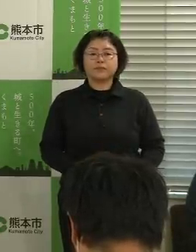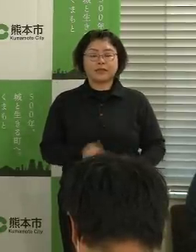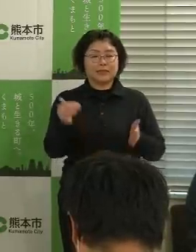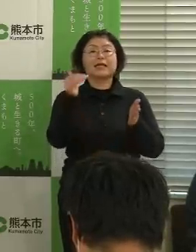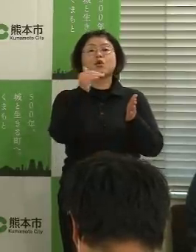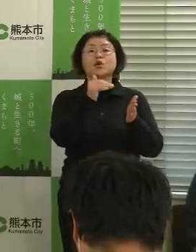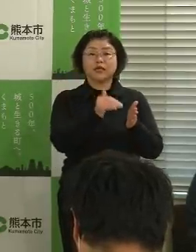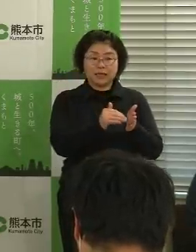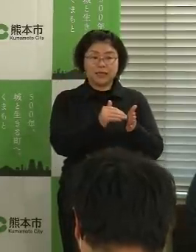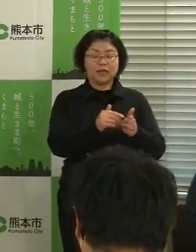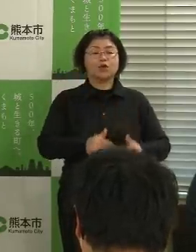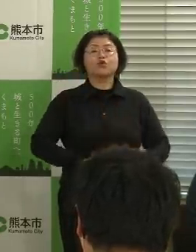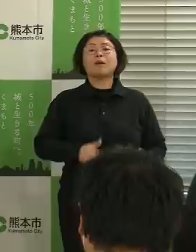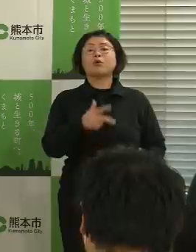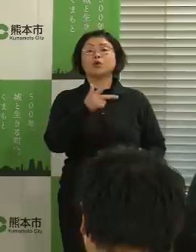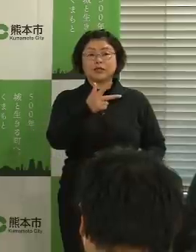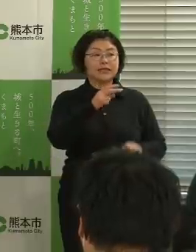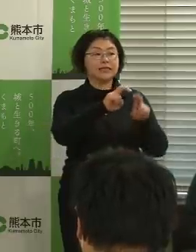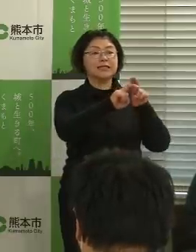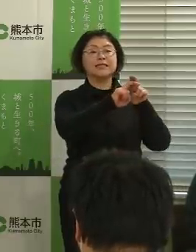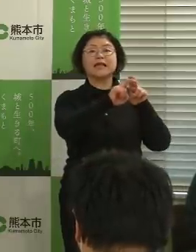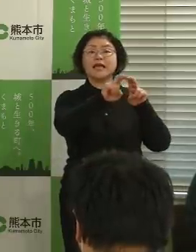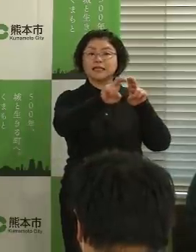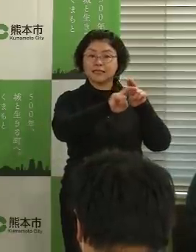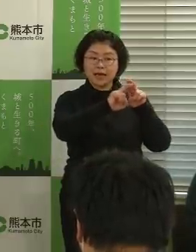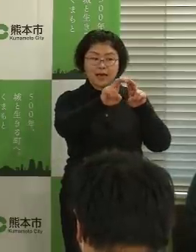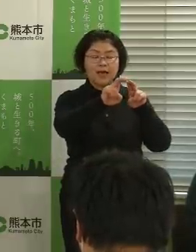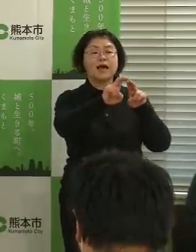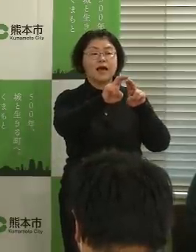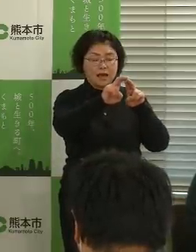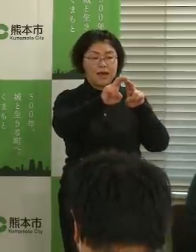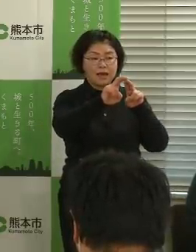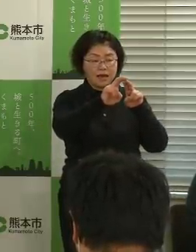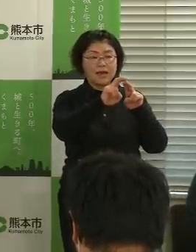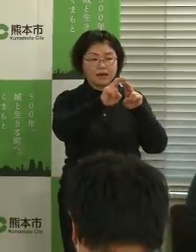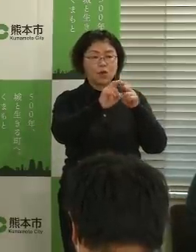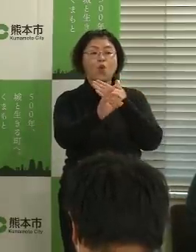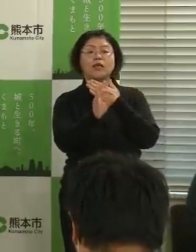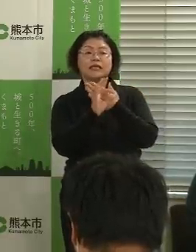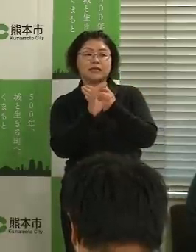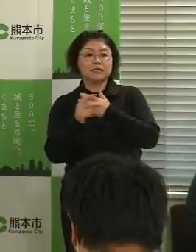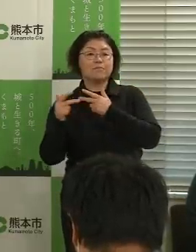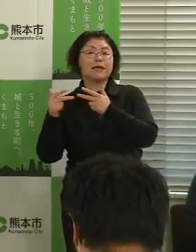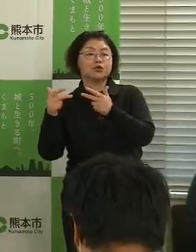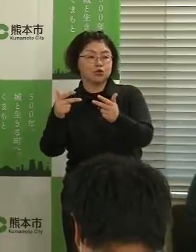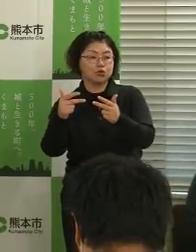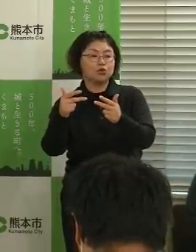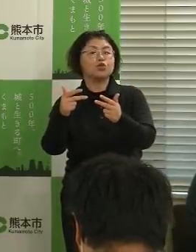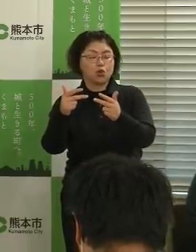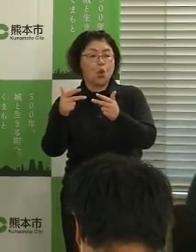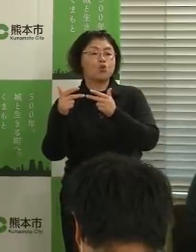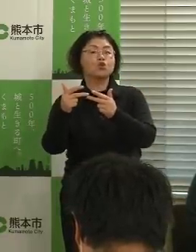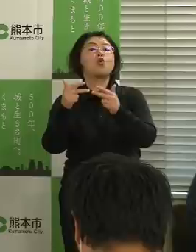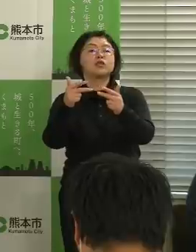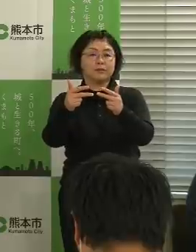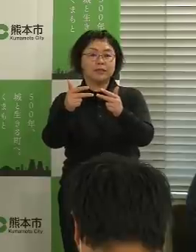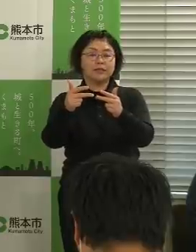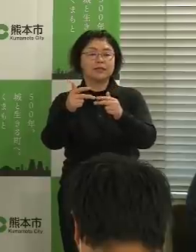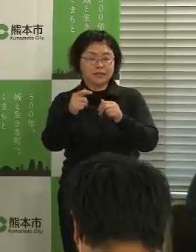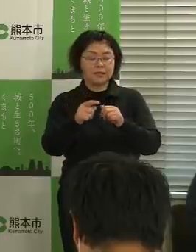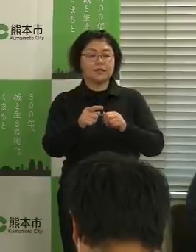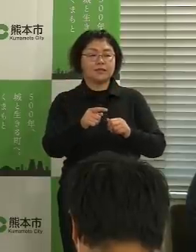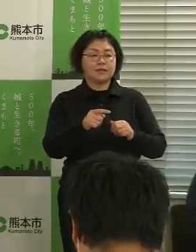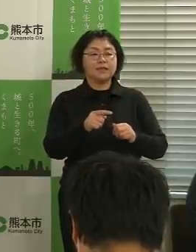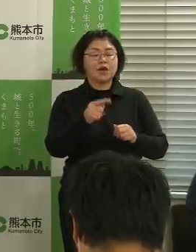最後に熊本市電臨時急行バスの運行開始につきましてご報告をいたします。新型コロナウイル